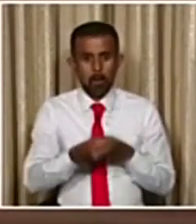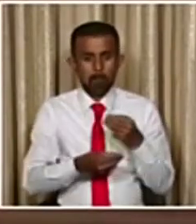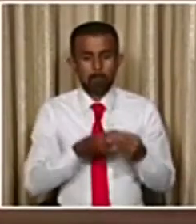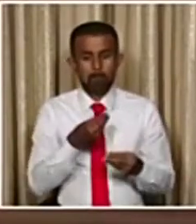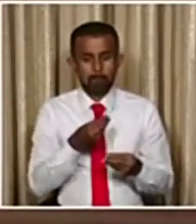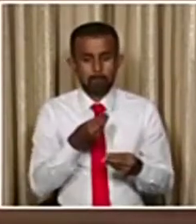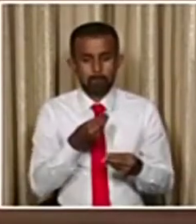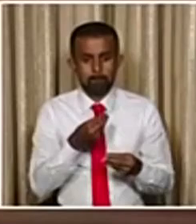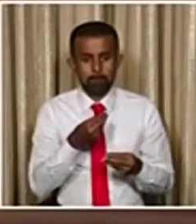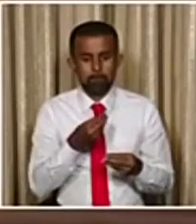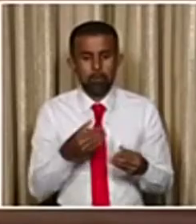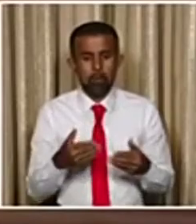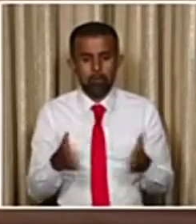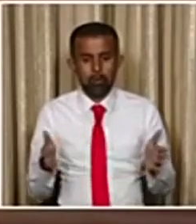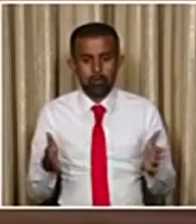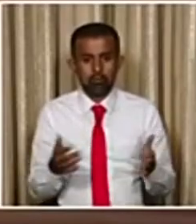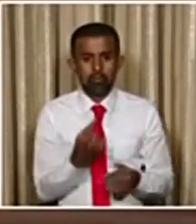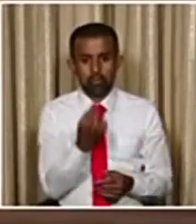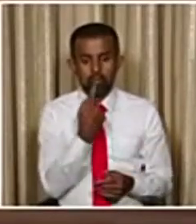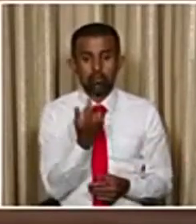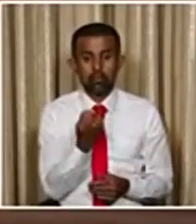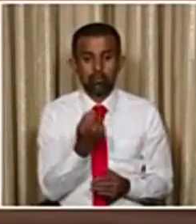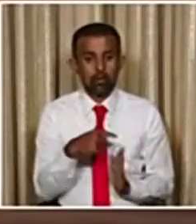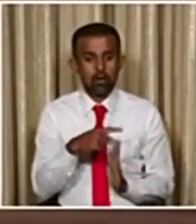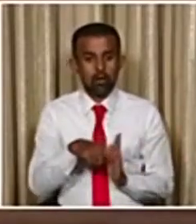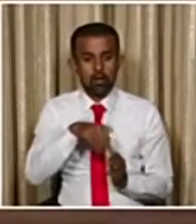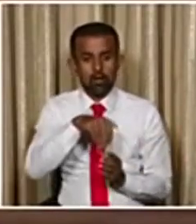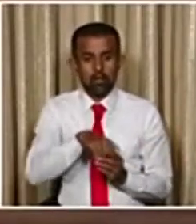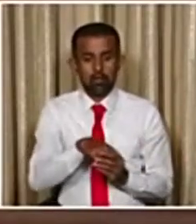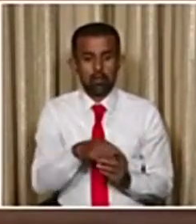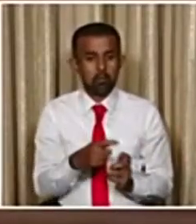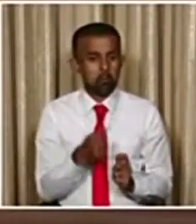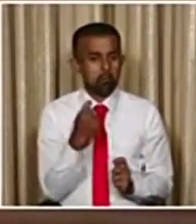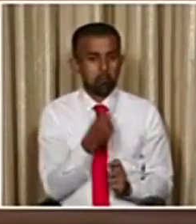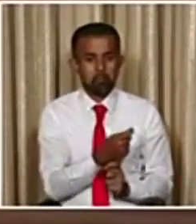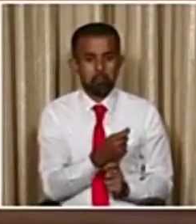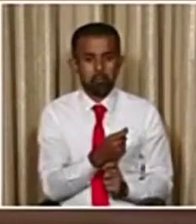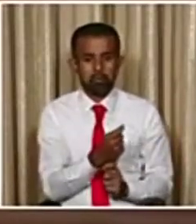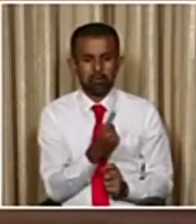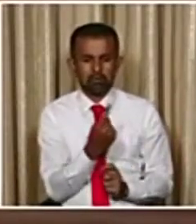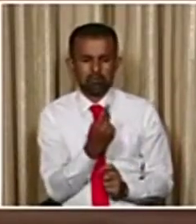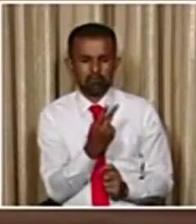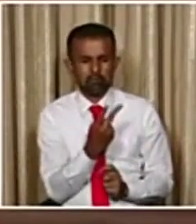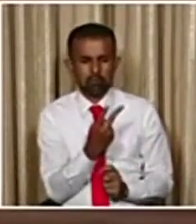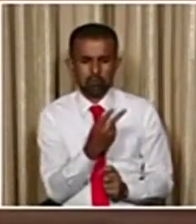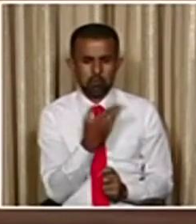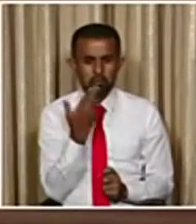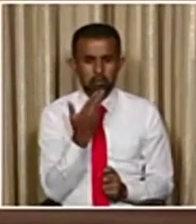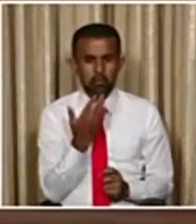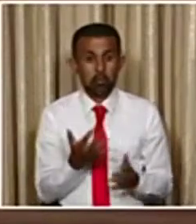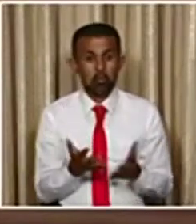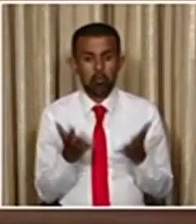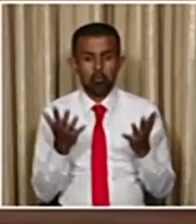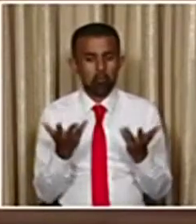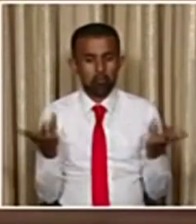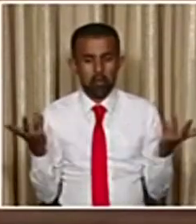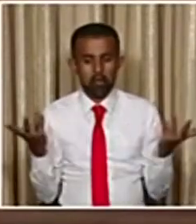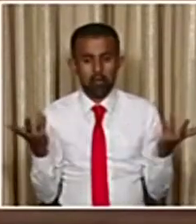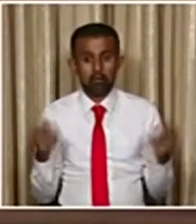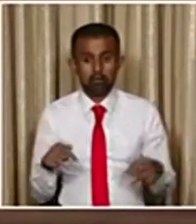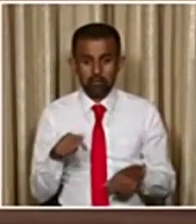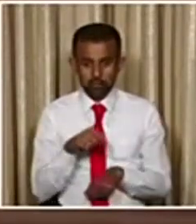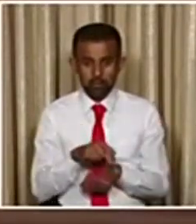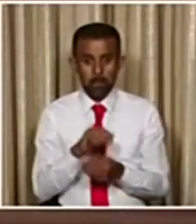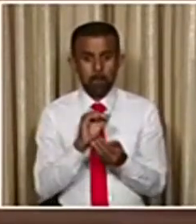සමාගමක් තමයි මේක විවෘත කරන්නේ. ඔය කියන මුදල දේශීයව ගෙවන්න පුළුවන් ආයතන එකක් දෙකක් තියෙන්න පුළුවන්, නමුත් ගොඩක් තියෙන්න බෑ. එතකොට